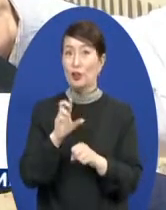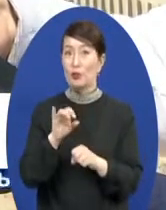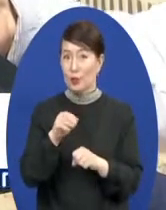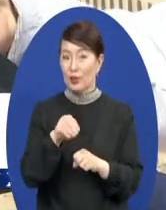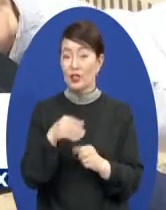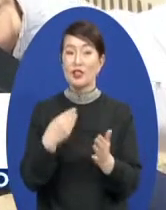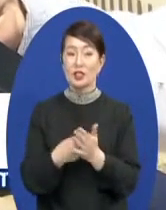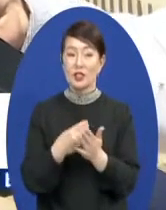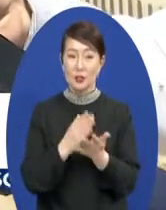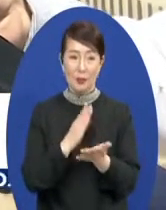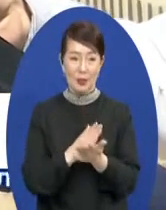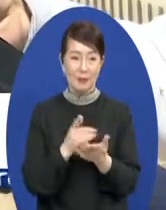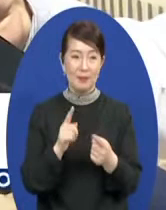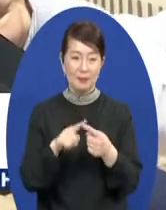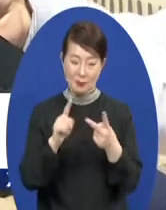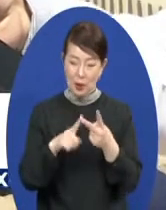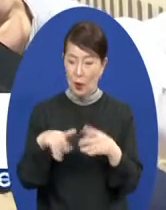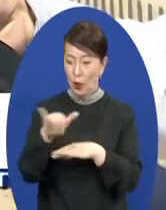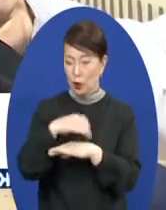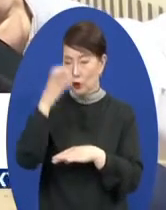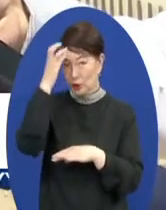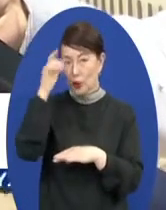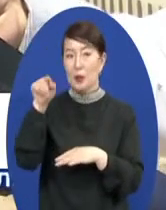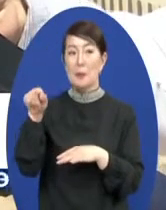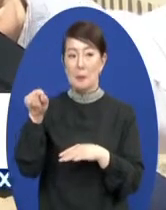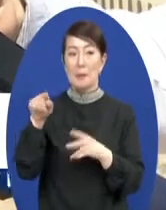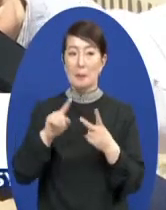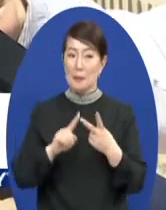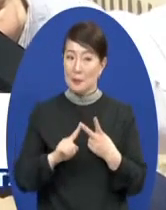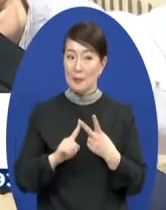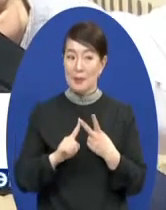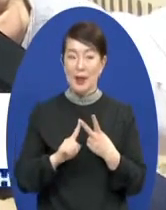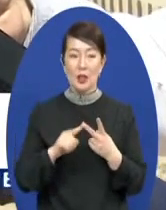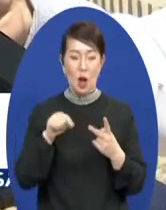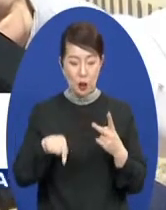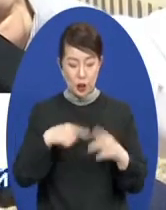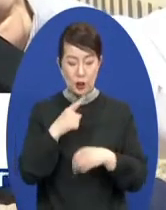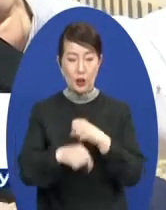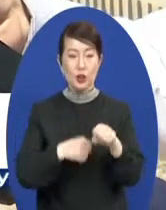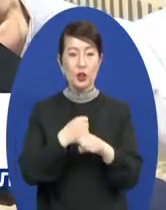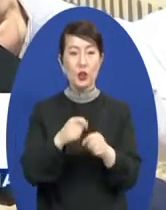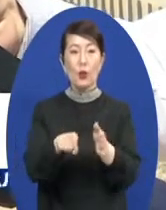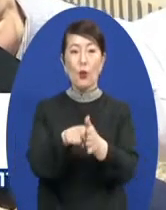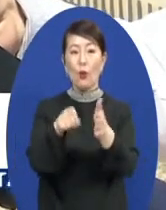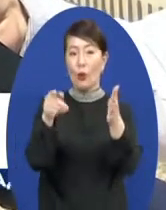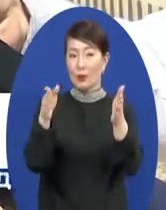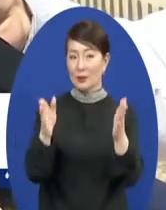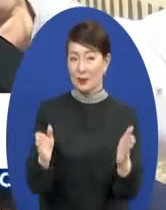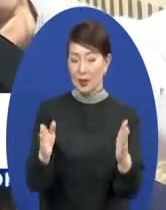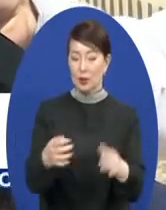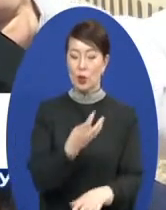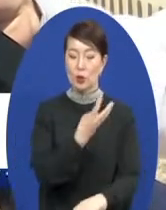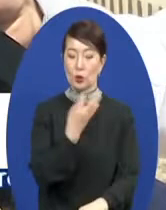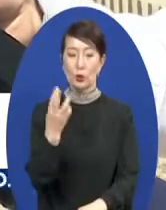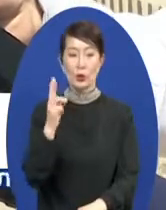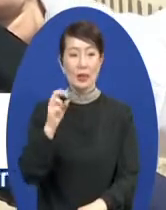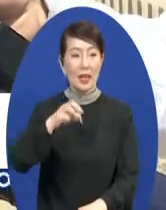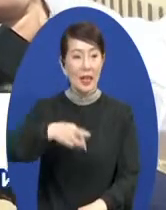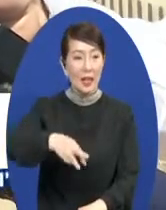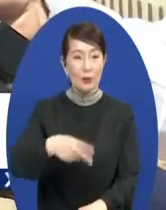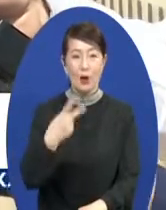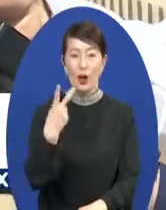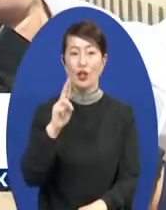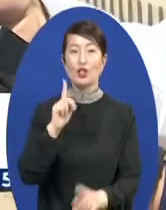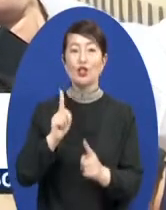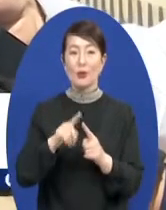жишг одоо байдаг, бас улс төржилт байдаг гэсэн бол бид нар энэ жилийн хугацаанд одоо 400 гаруй км 2 төмөр замыг